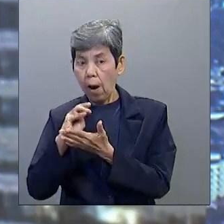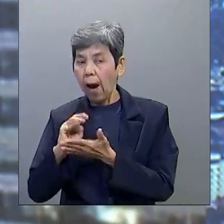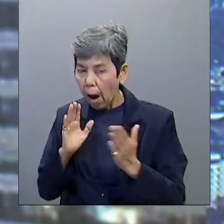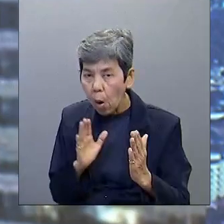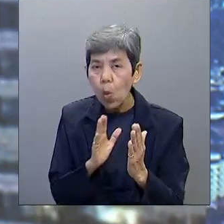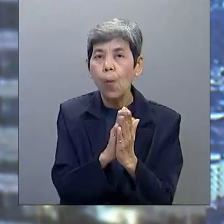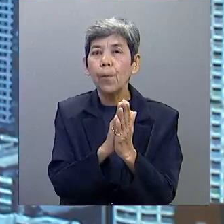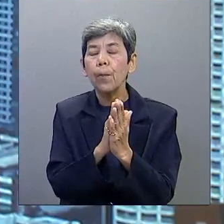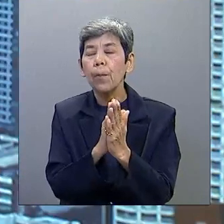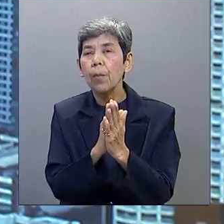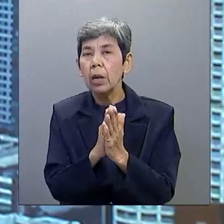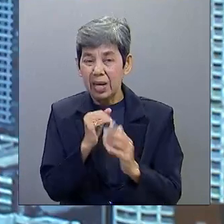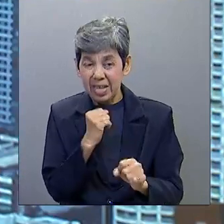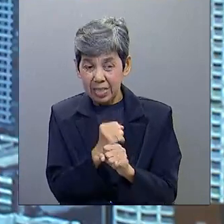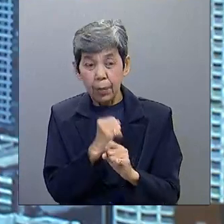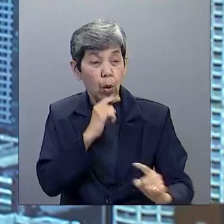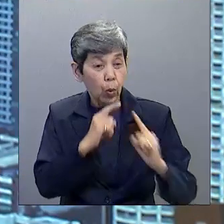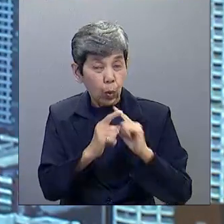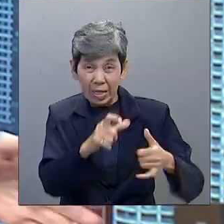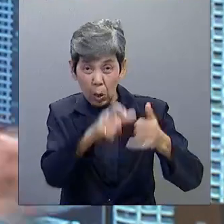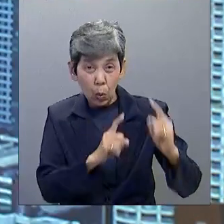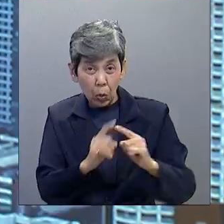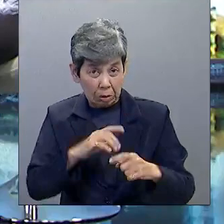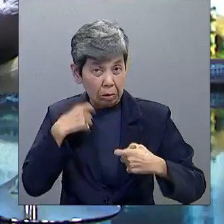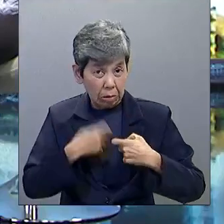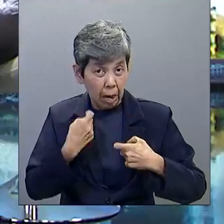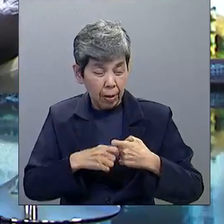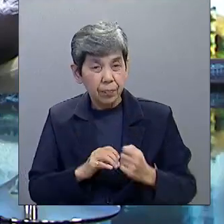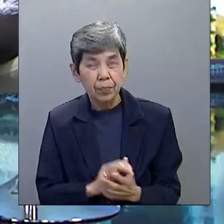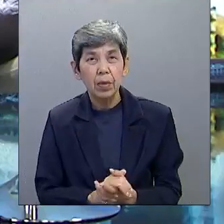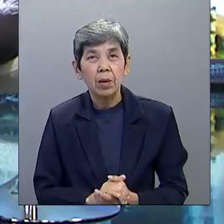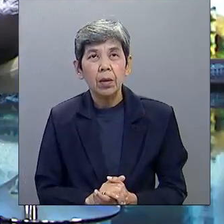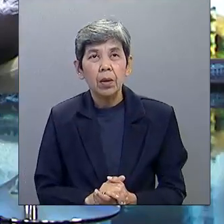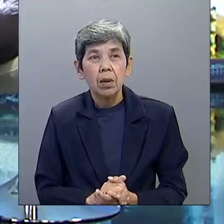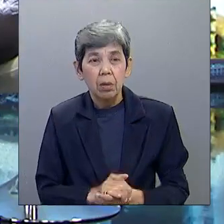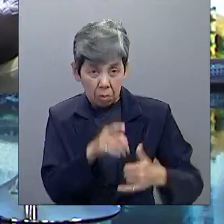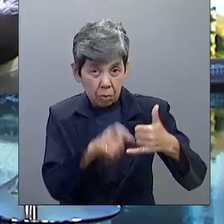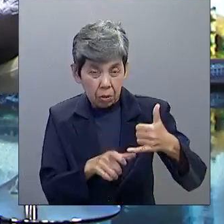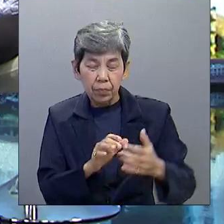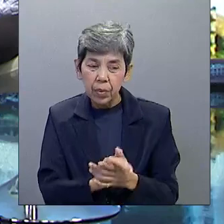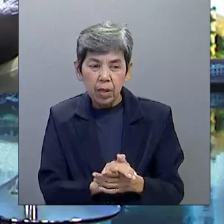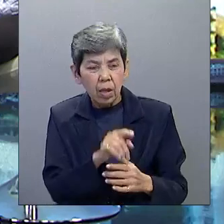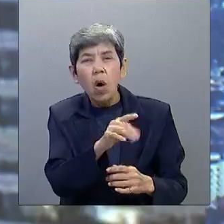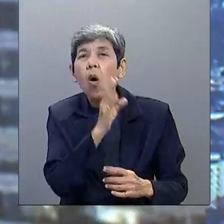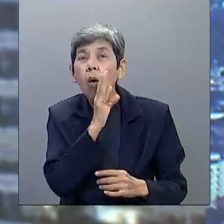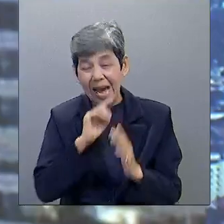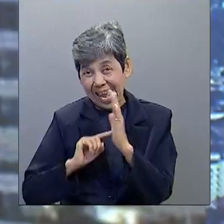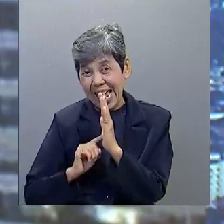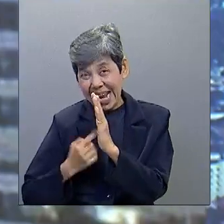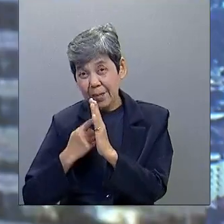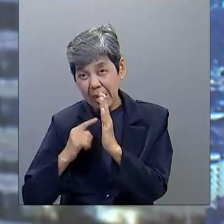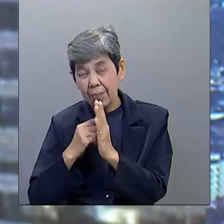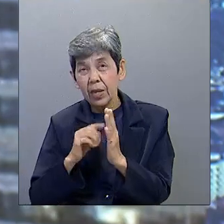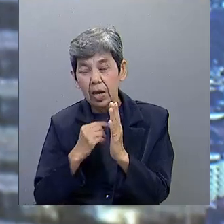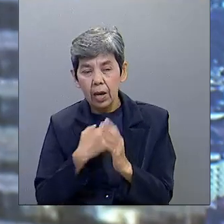ยถามก่อนเลยค่ะการเข้าไปพูดคุยกับพี่ๆคนไร้บ้านเนี่ยยากไหมคะเขาเปิดใจไหมคะ ถ้าเริ่มแรก